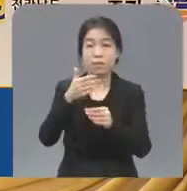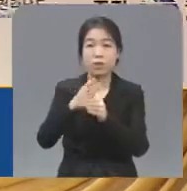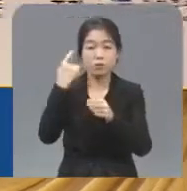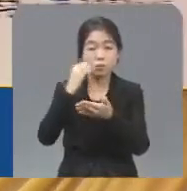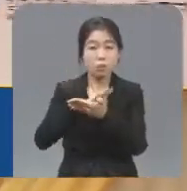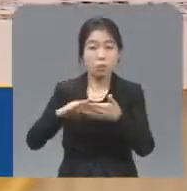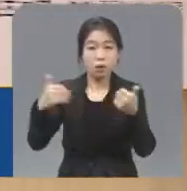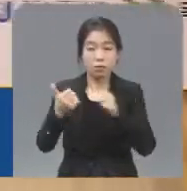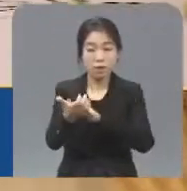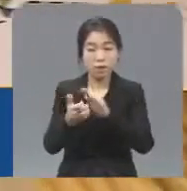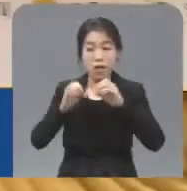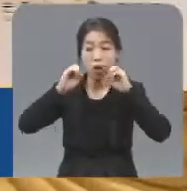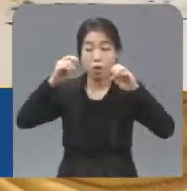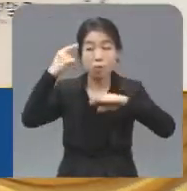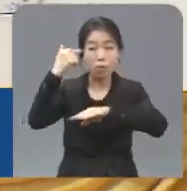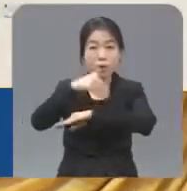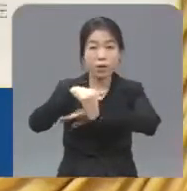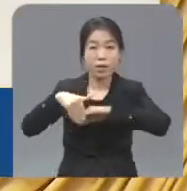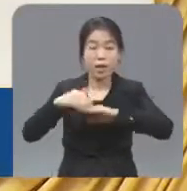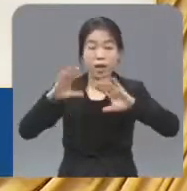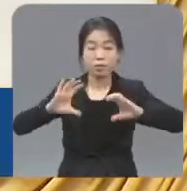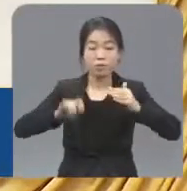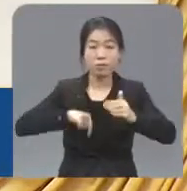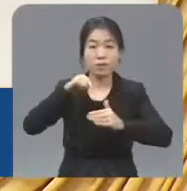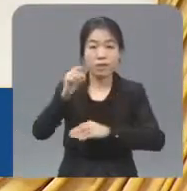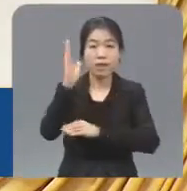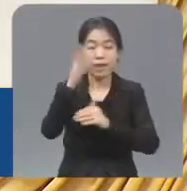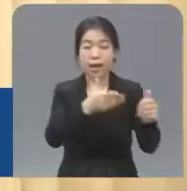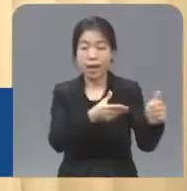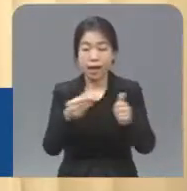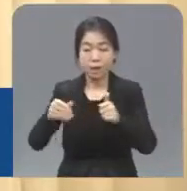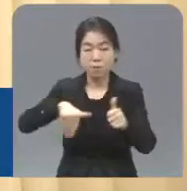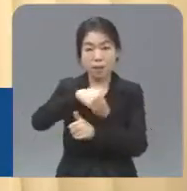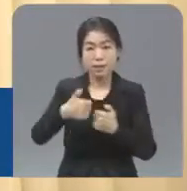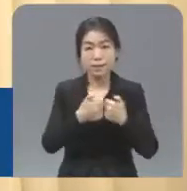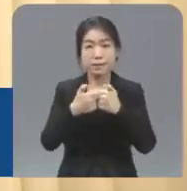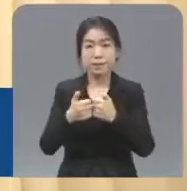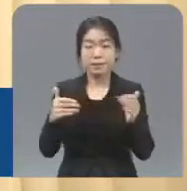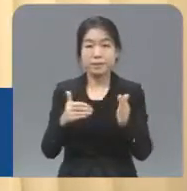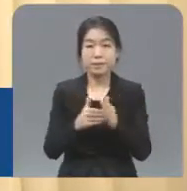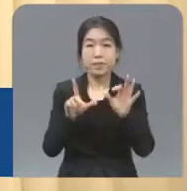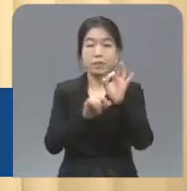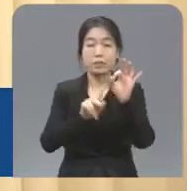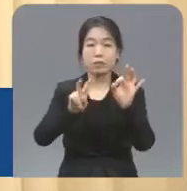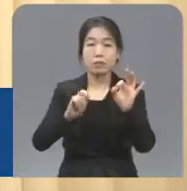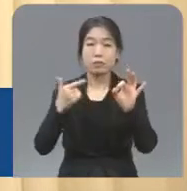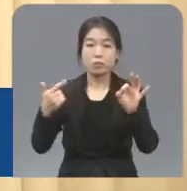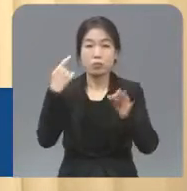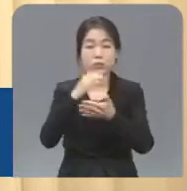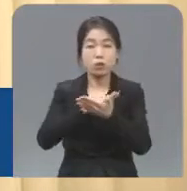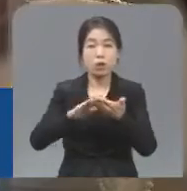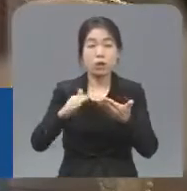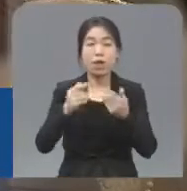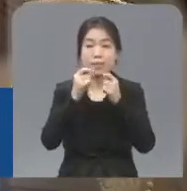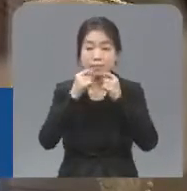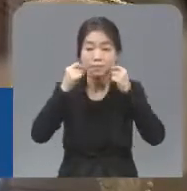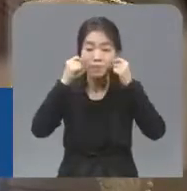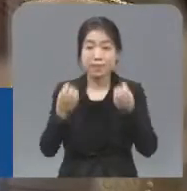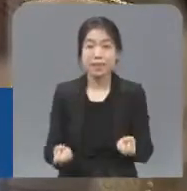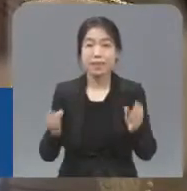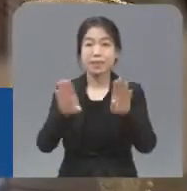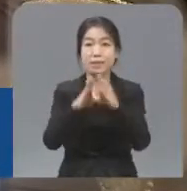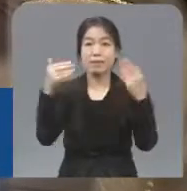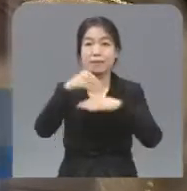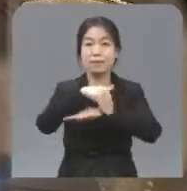회의 의 사전 홍보 계획과 국내외 연사 섭외 현황 등을 논의했고 오는 10월 26일 평화의 미소 콘서트를 열기로